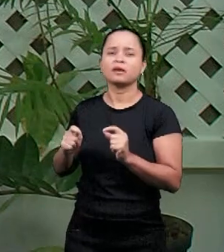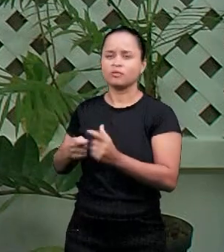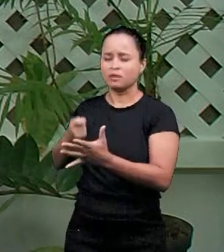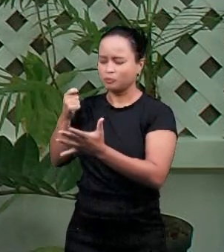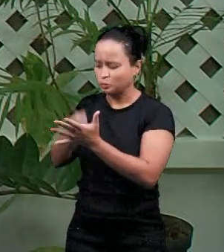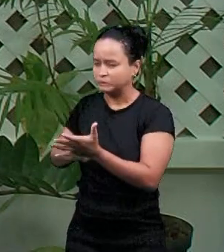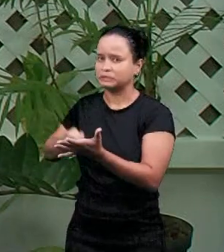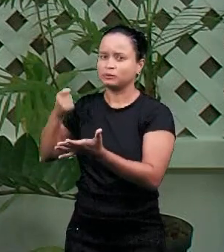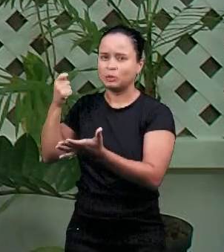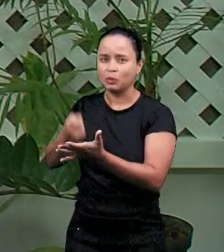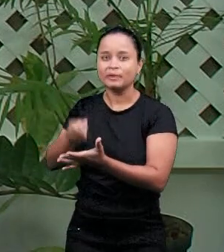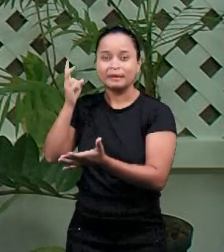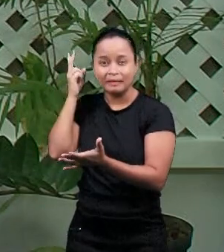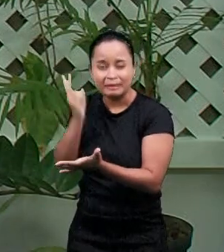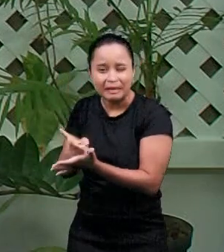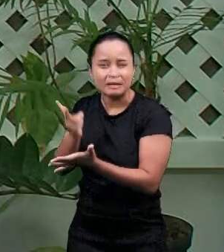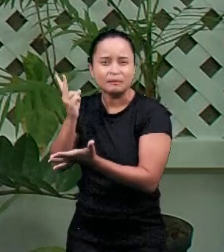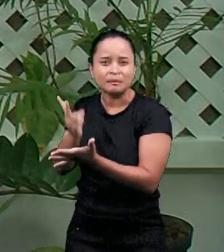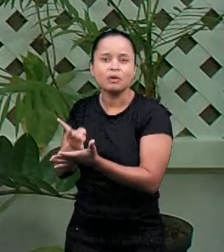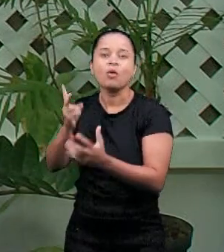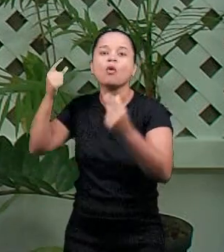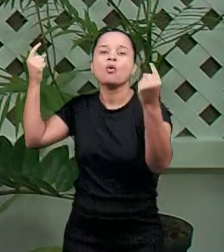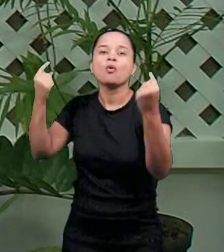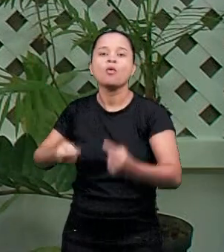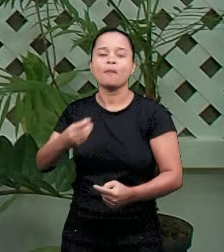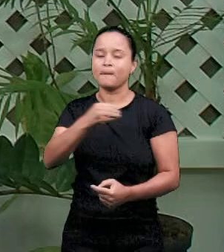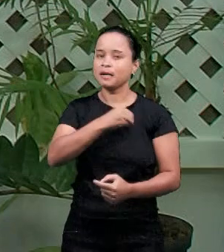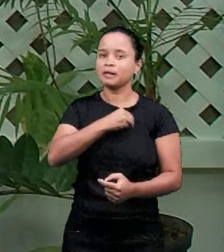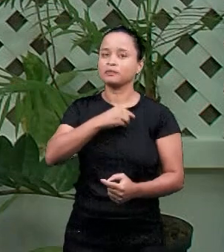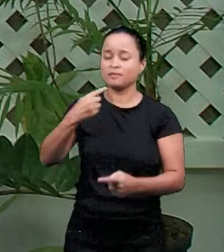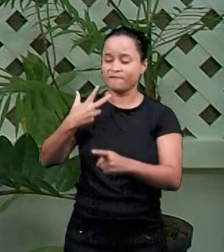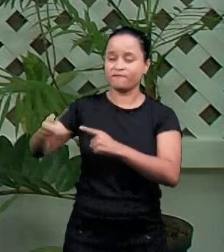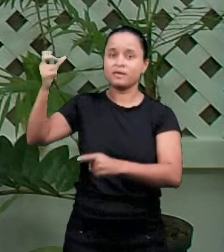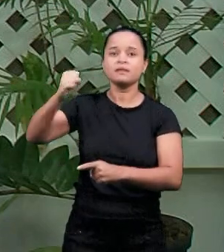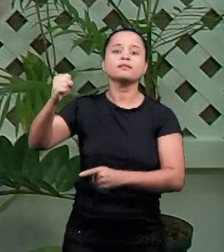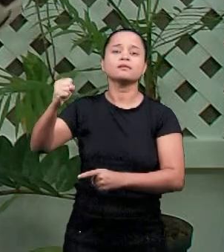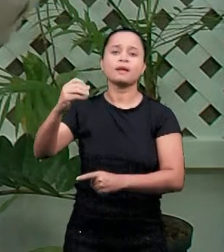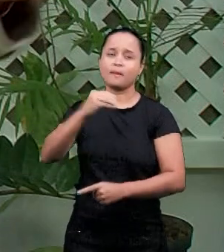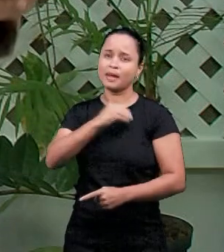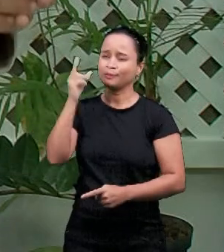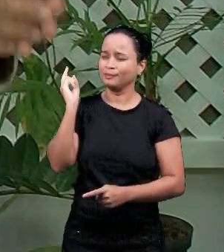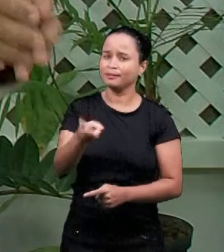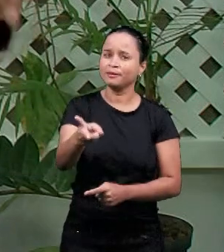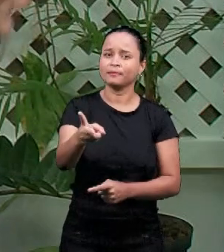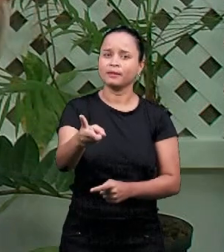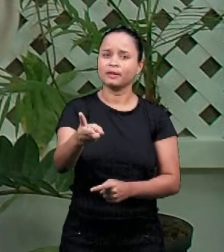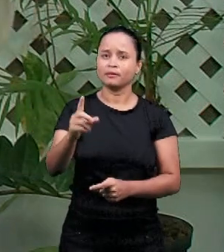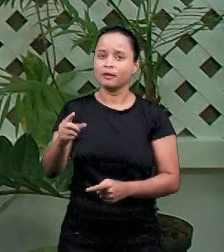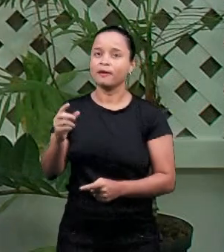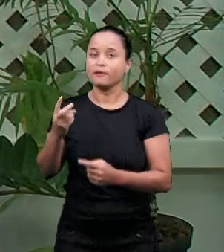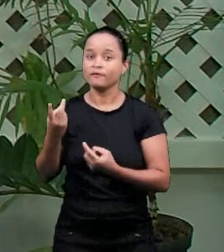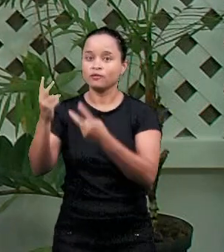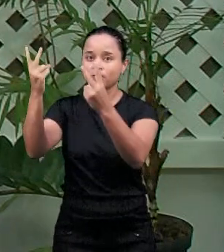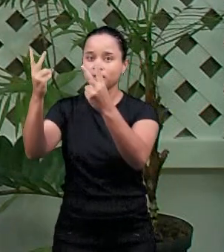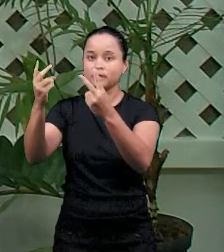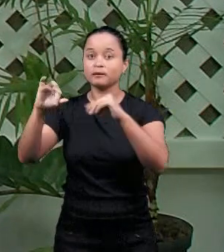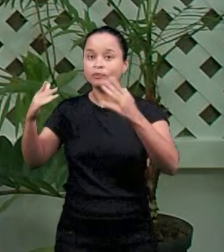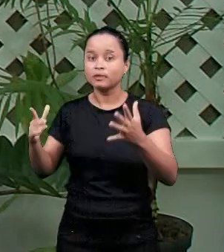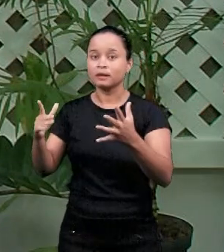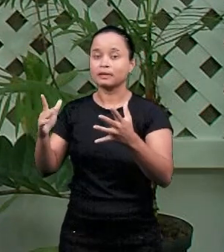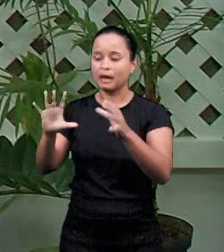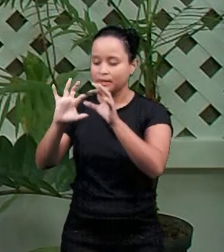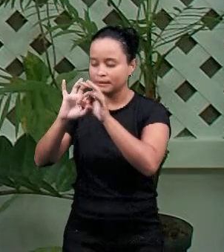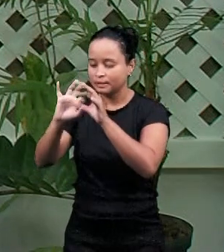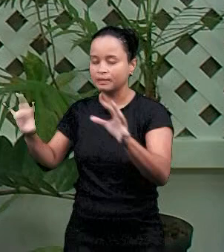d'être victorieux contre le péché. Quand tu es victorieux contre le péché, tu es libre en Jésus. Tu